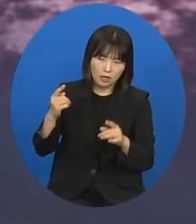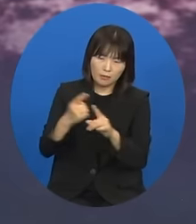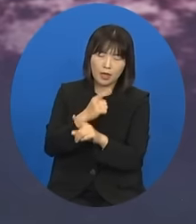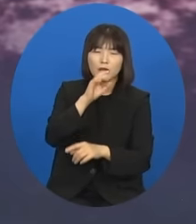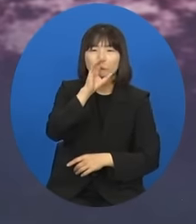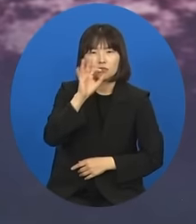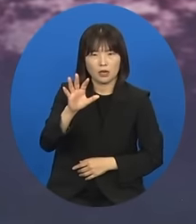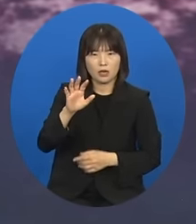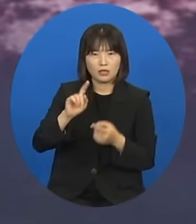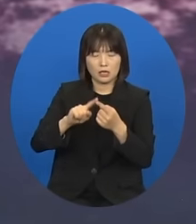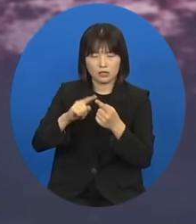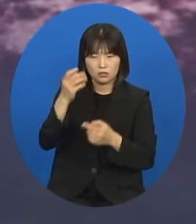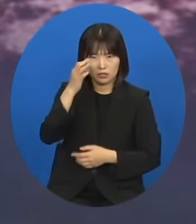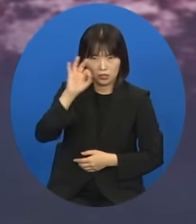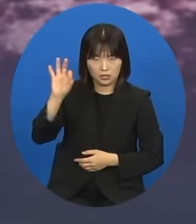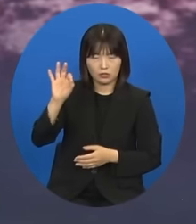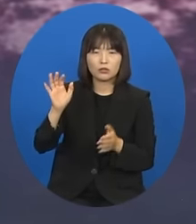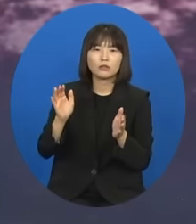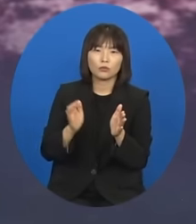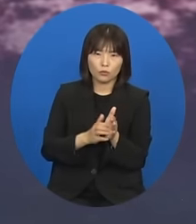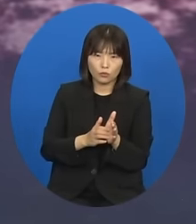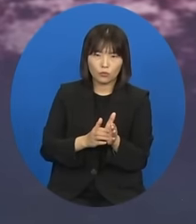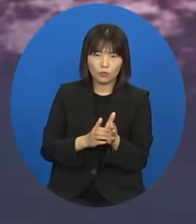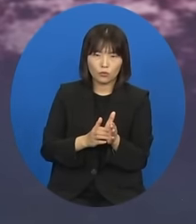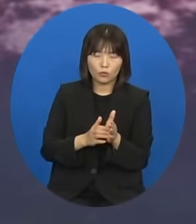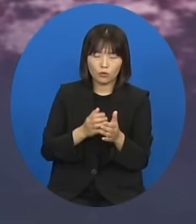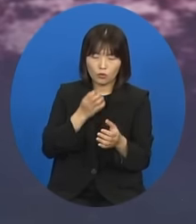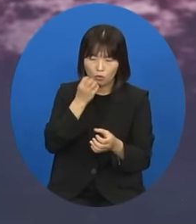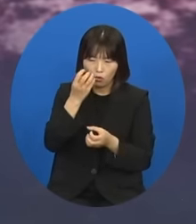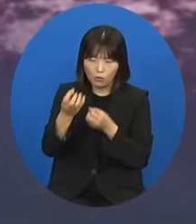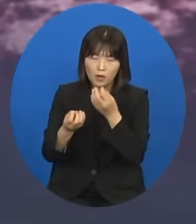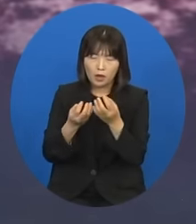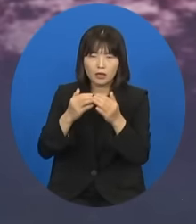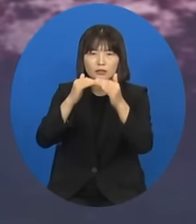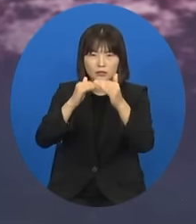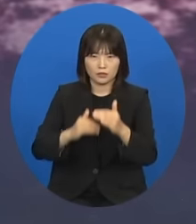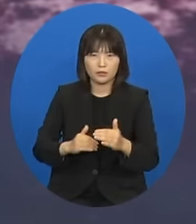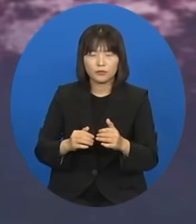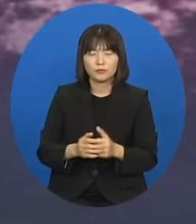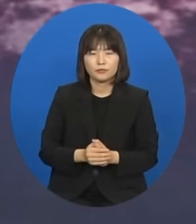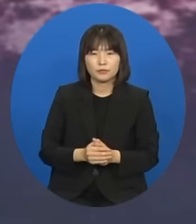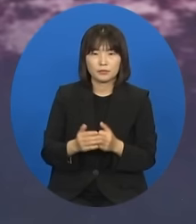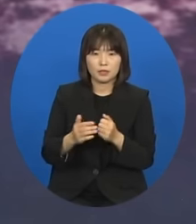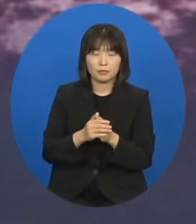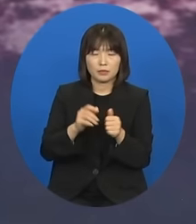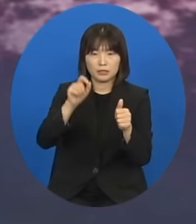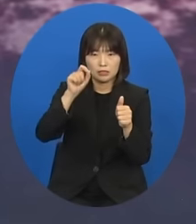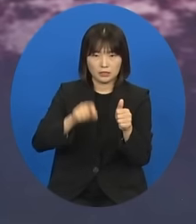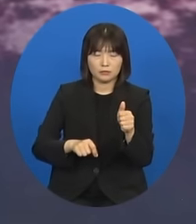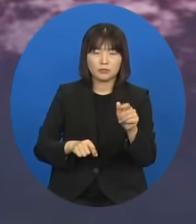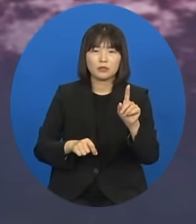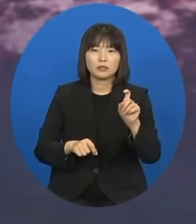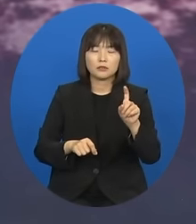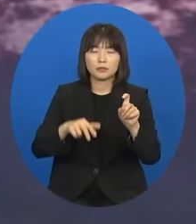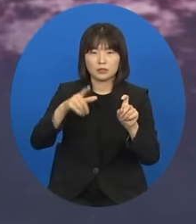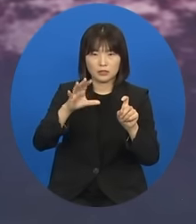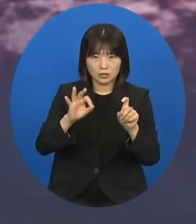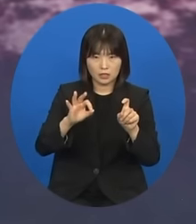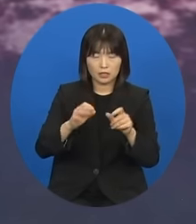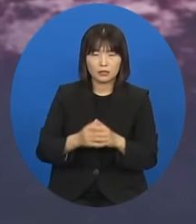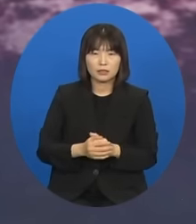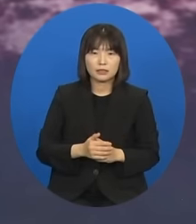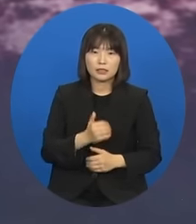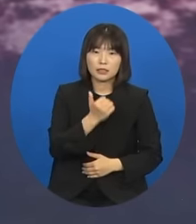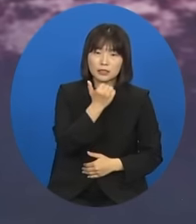것을 그가 인정을 하고 드디어 고백을 하게 되는 거예요 자 그래서 히브리서 11장에 이삭이 믿음의